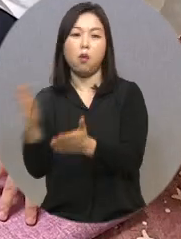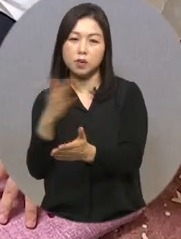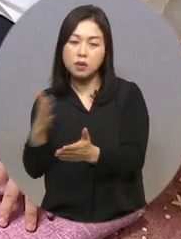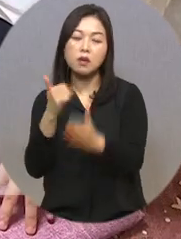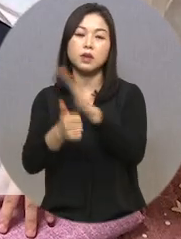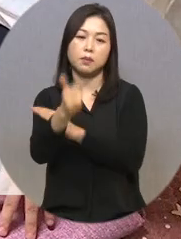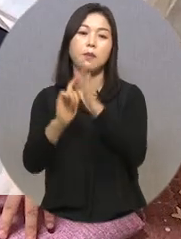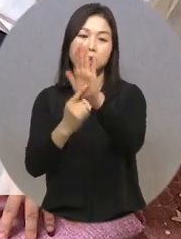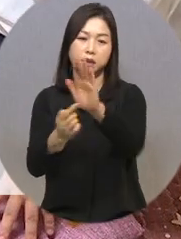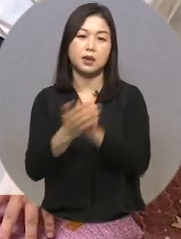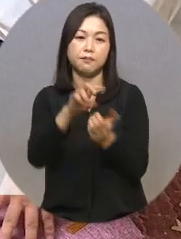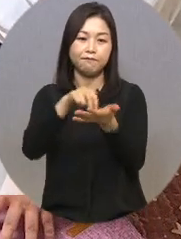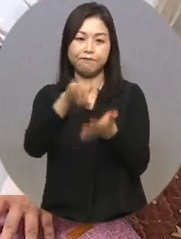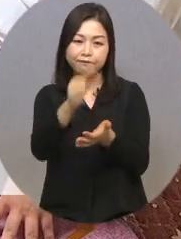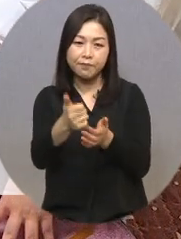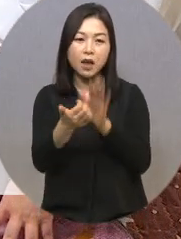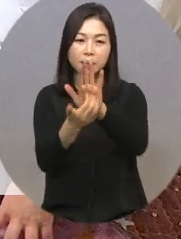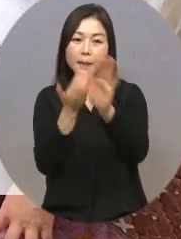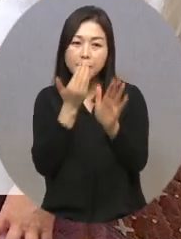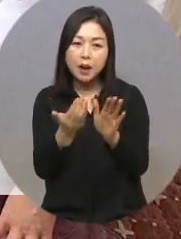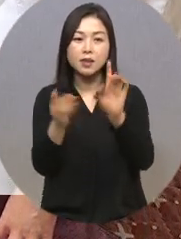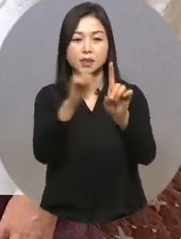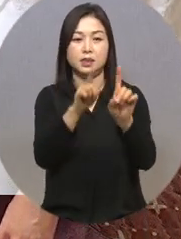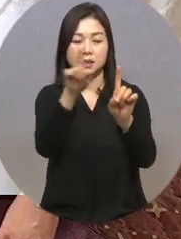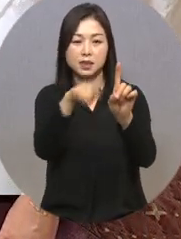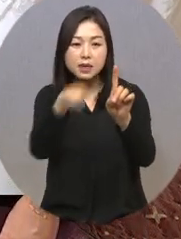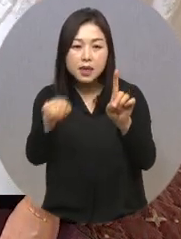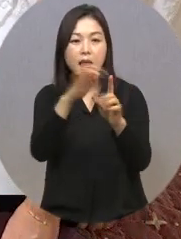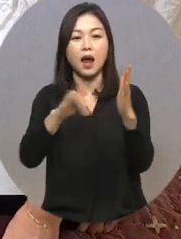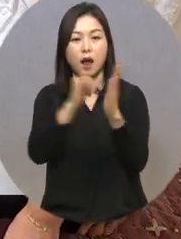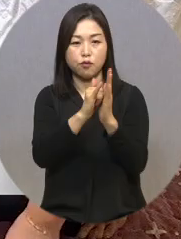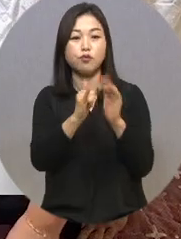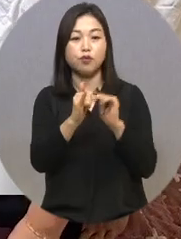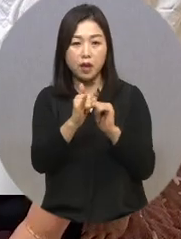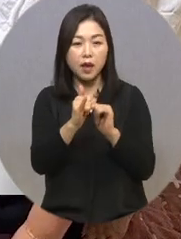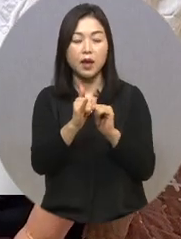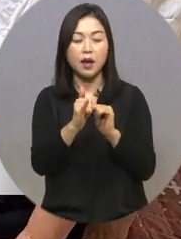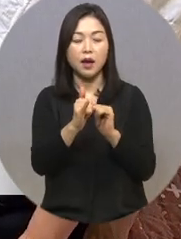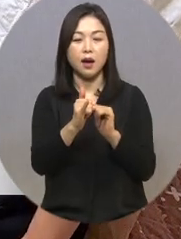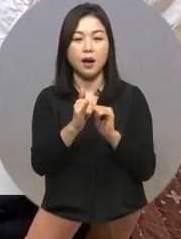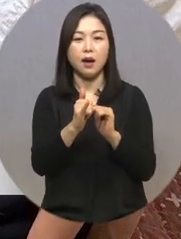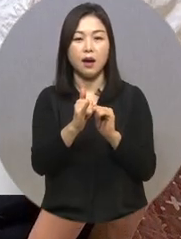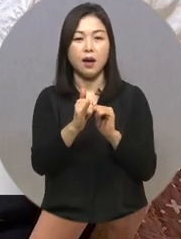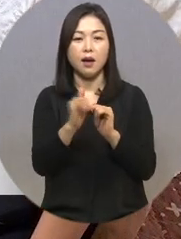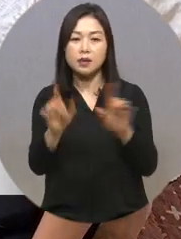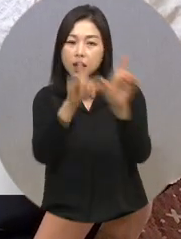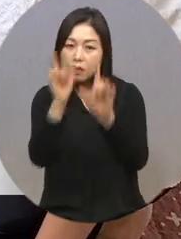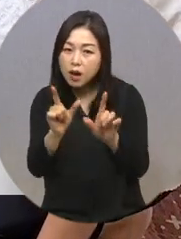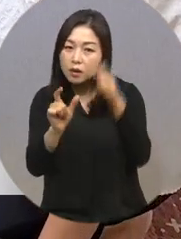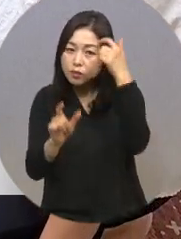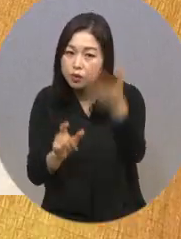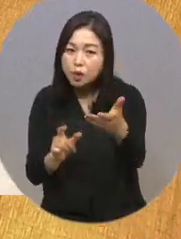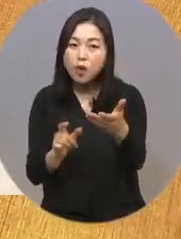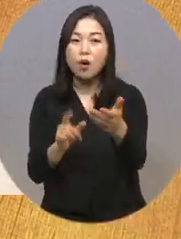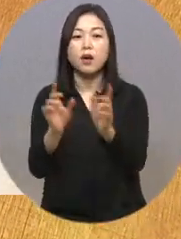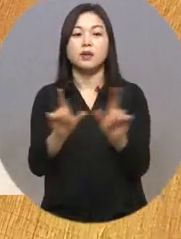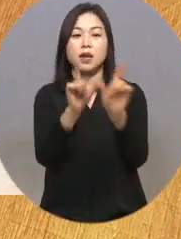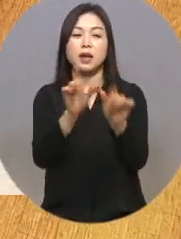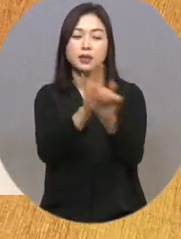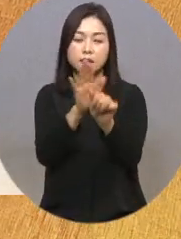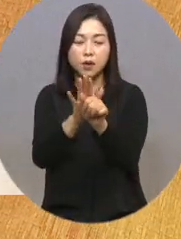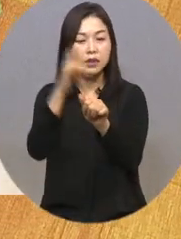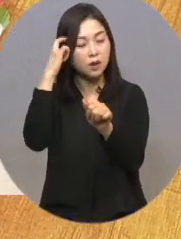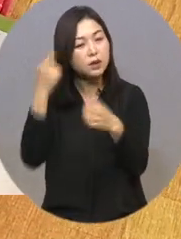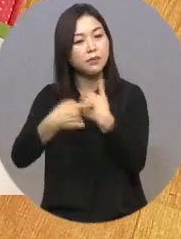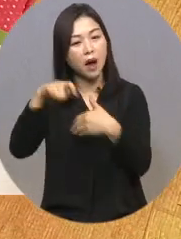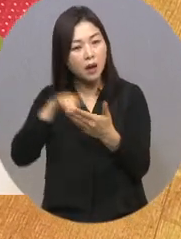또 고독사를 예방할 수 있도록 1인 가구의 안부를 확인해 생활 지원과 심리, 정신 지원을 해주는